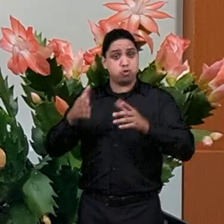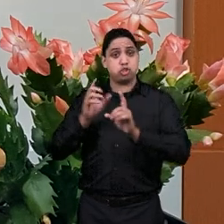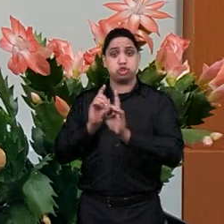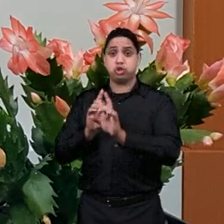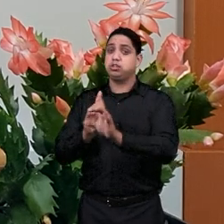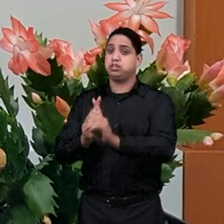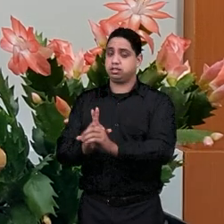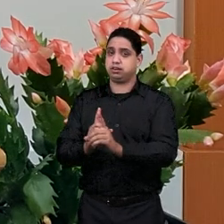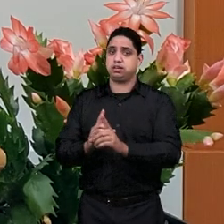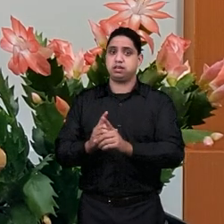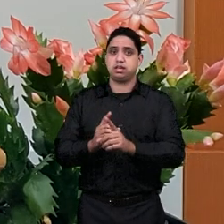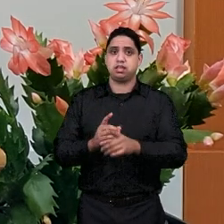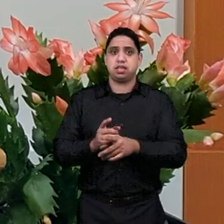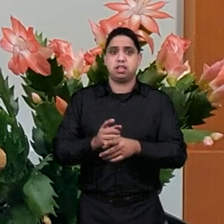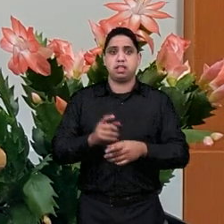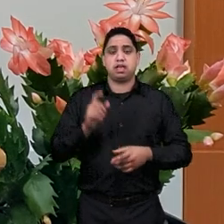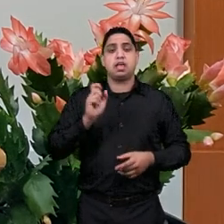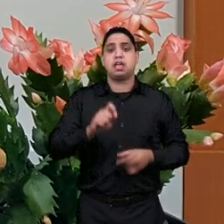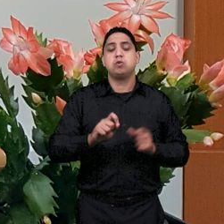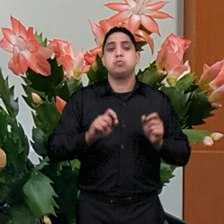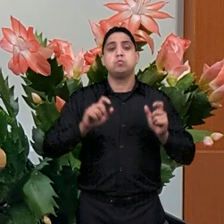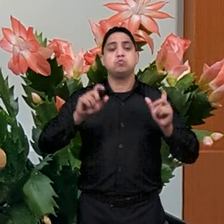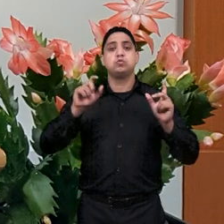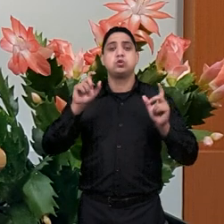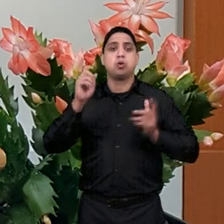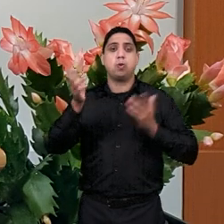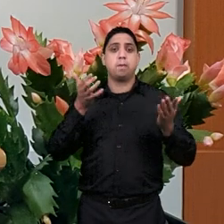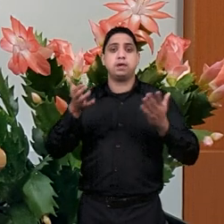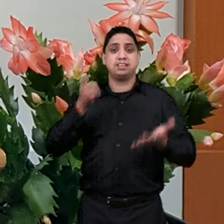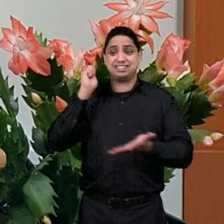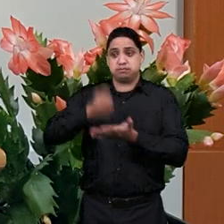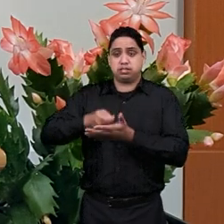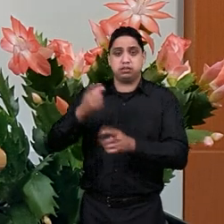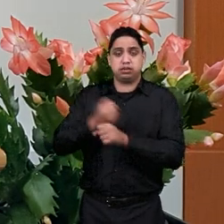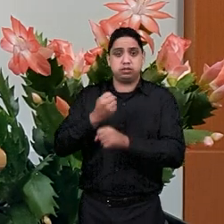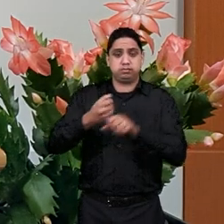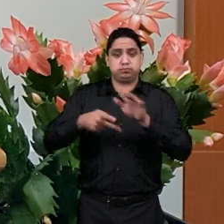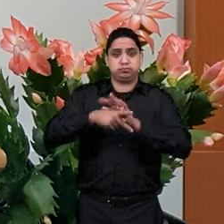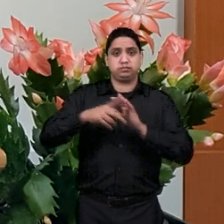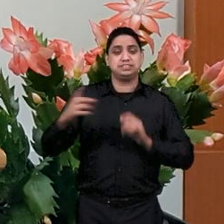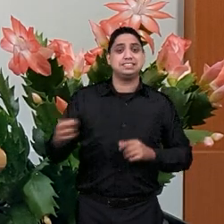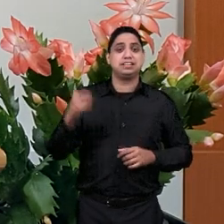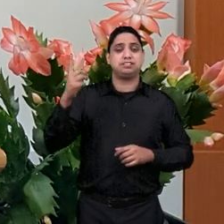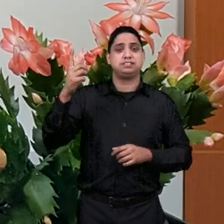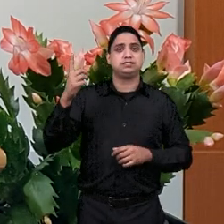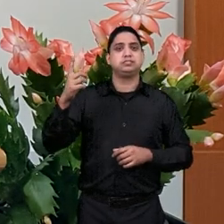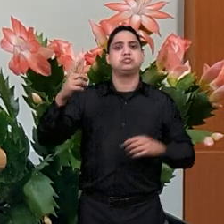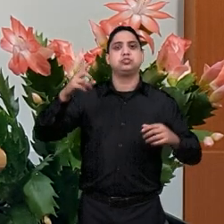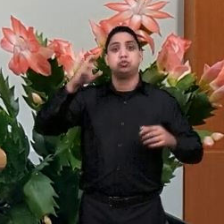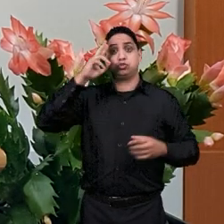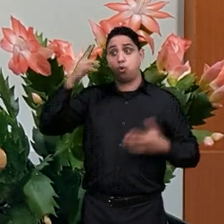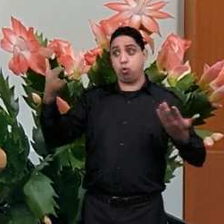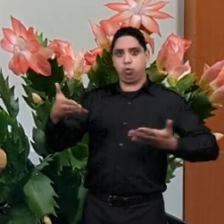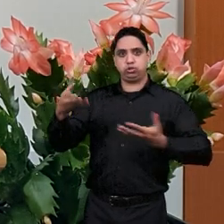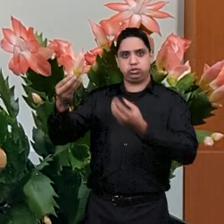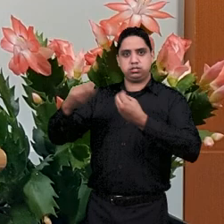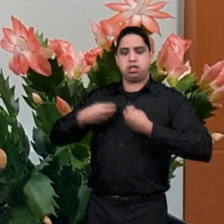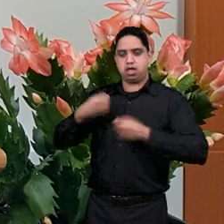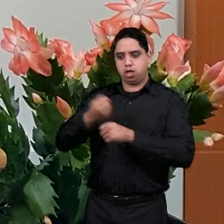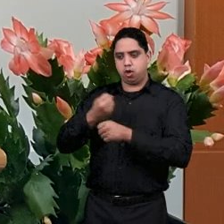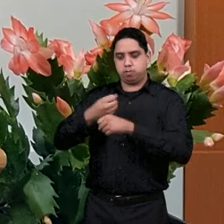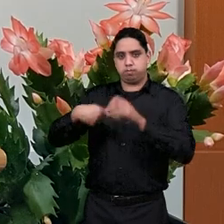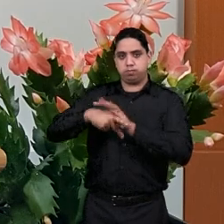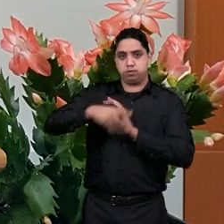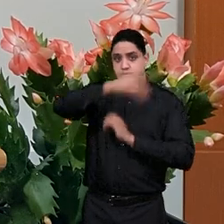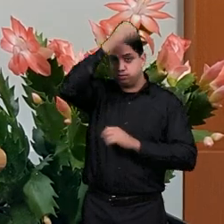C'était l'établissement de l'œuvre de David, que le Seigneur nous a mis l'œuvre de l'Esprit comme l'œuvre préférée, son œuvre